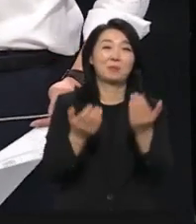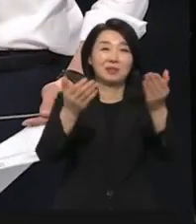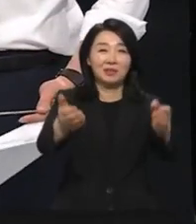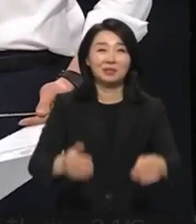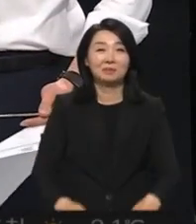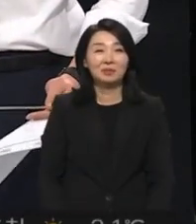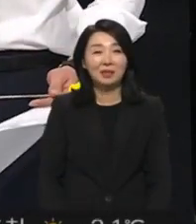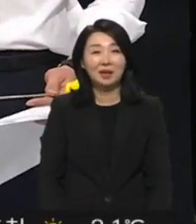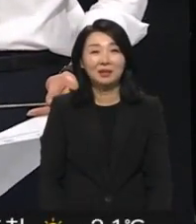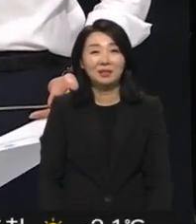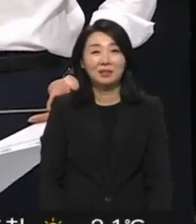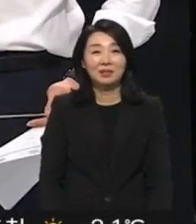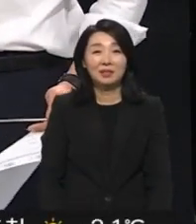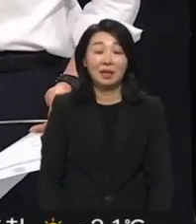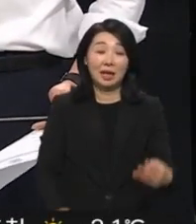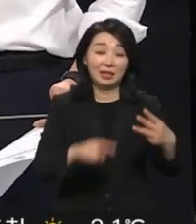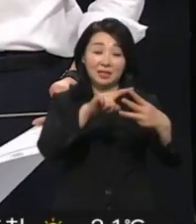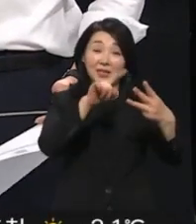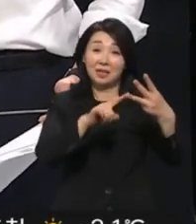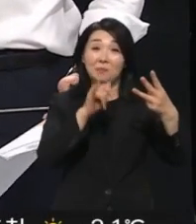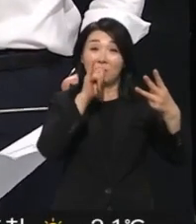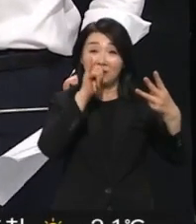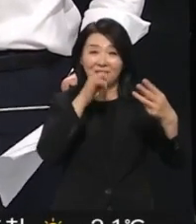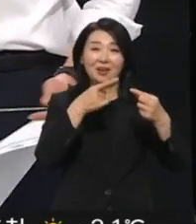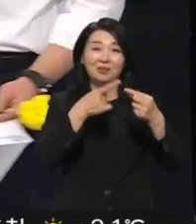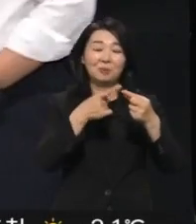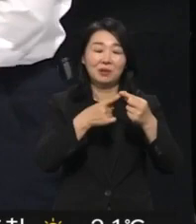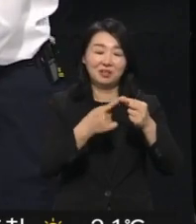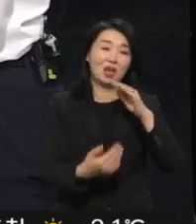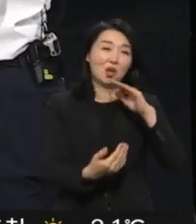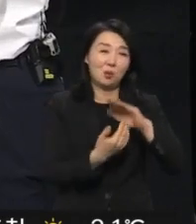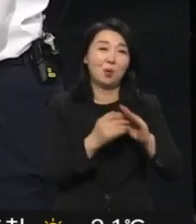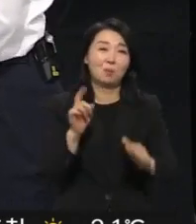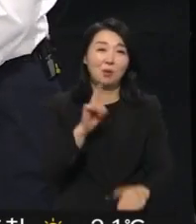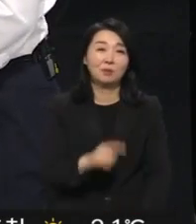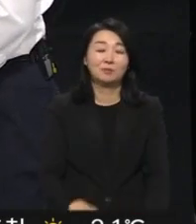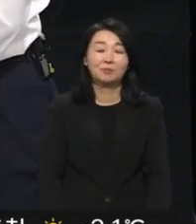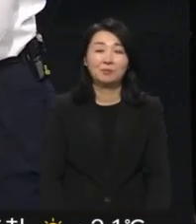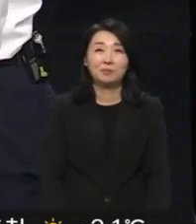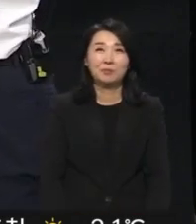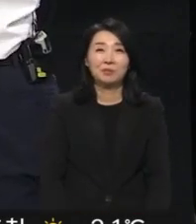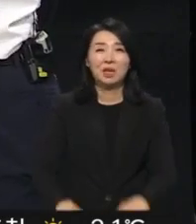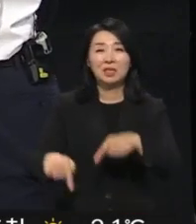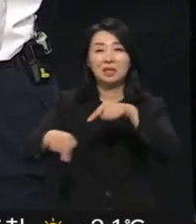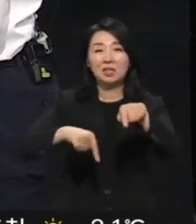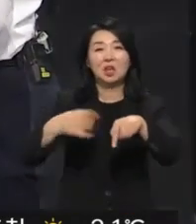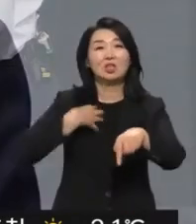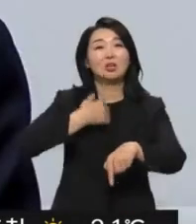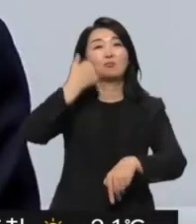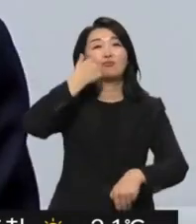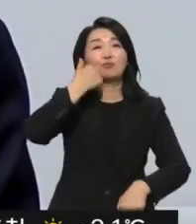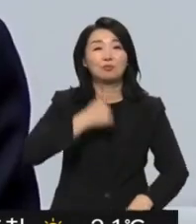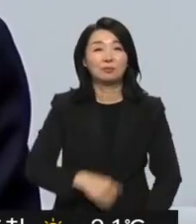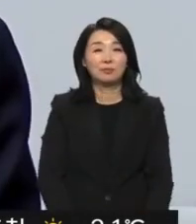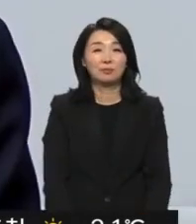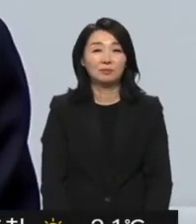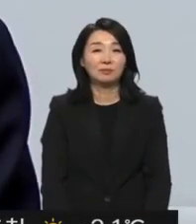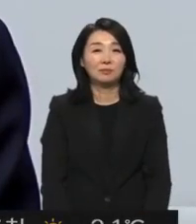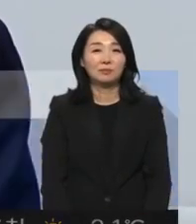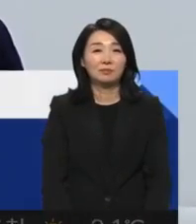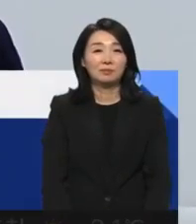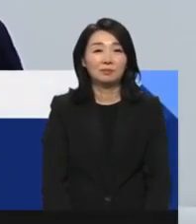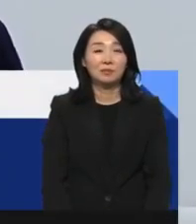크게 하이라이트 세 장면을 꼽아봤는데요. 먼저 첫 번째 하이라이트. 네, 컨트롤타워입니다. 이